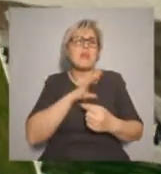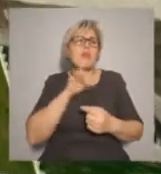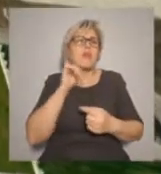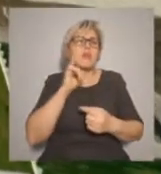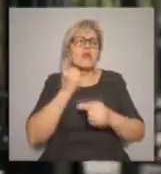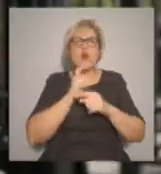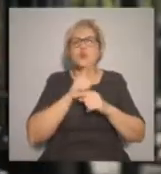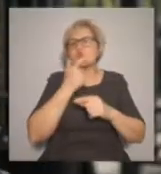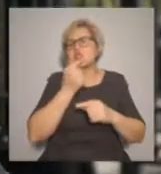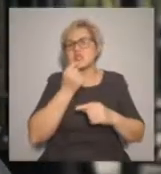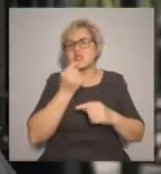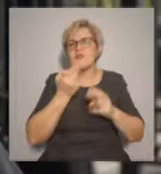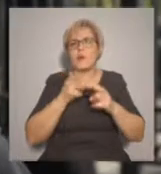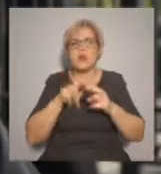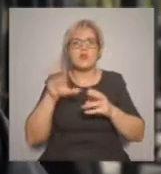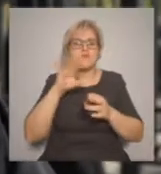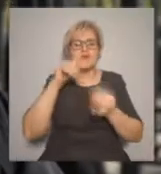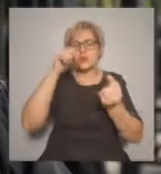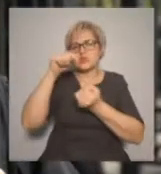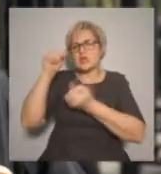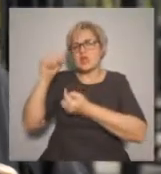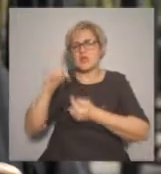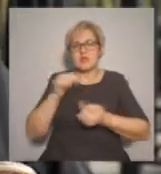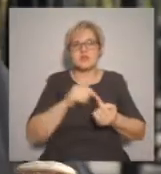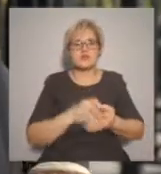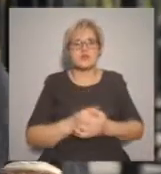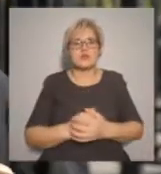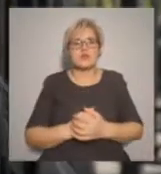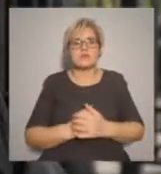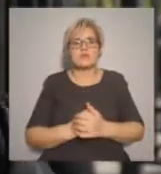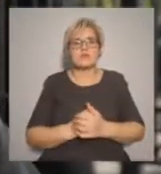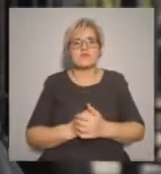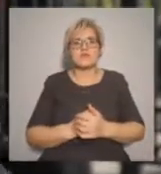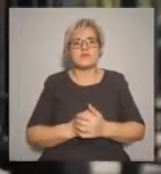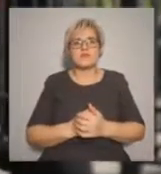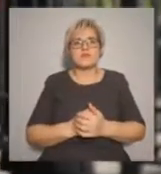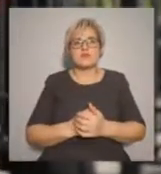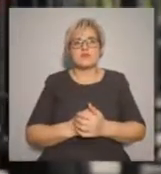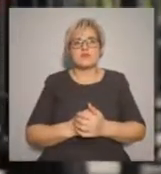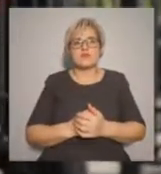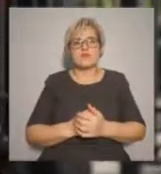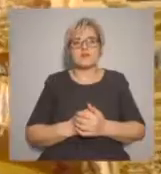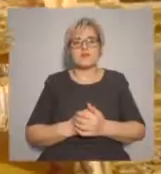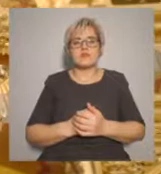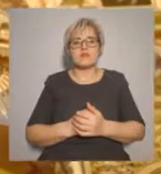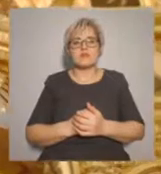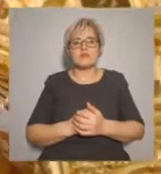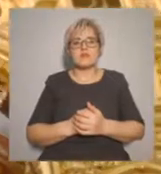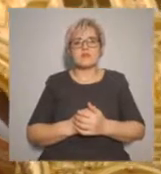зелено-желтого такого. И Мученица Татьяна, конечно, она была молодая и очень красивая, поэтому все соответствует.